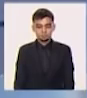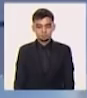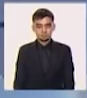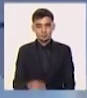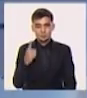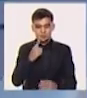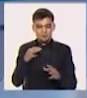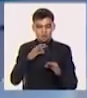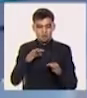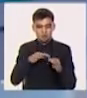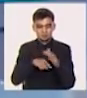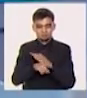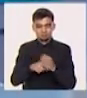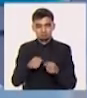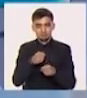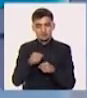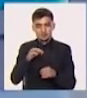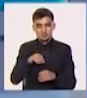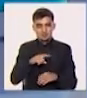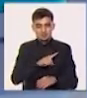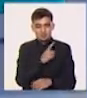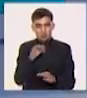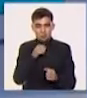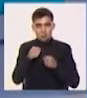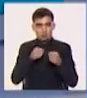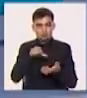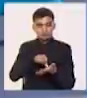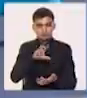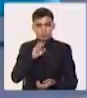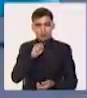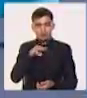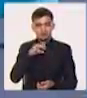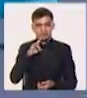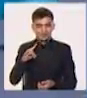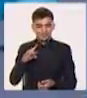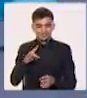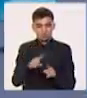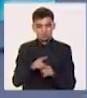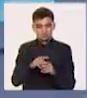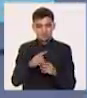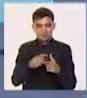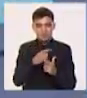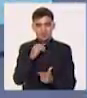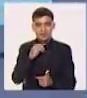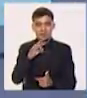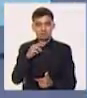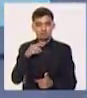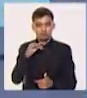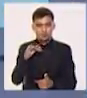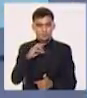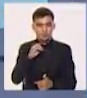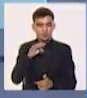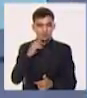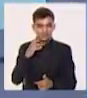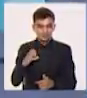Бірінші жартылай орта салмақты әлемнің ең үздік 15 боксшысының қатарына келетін Батыр Жүкембаев RG Brands компаниясының өнімі Асу